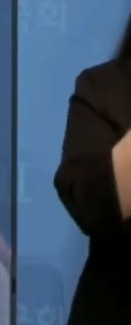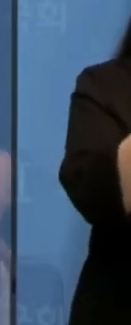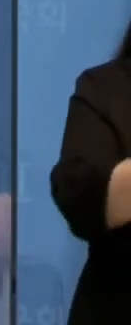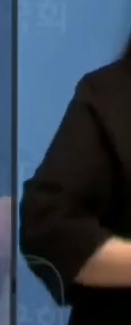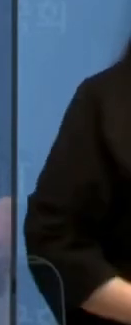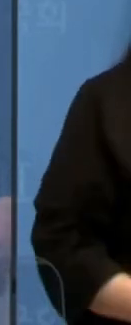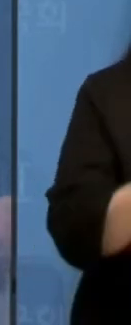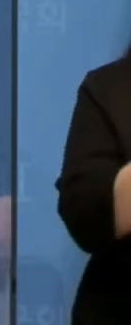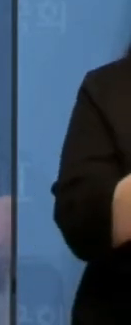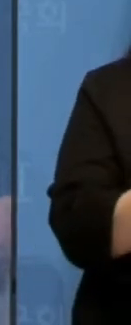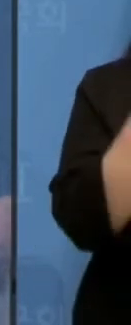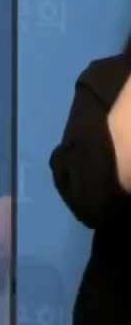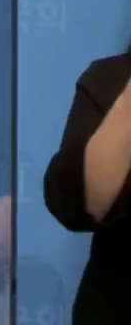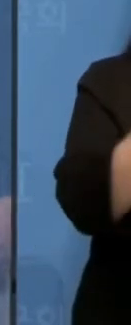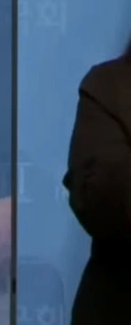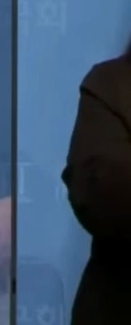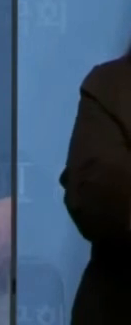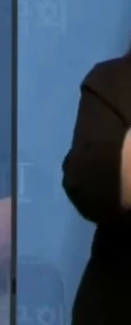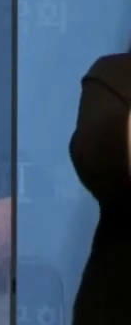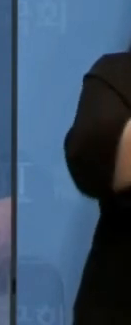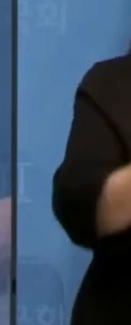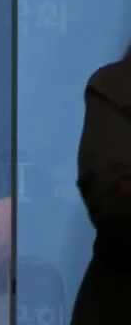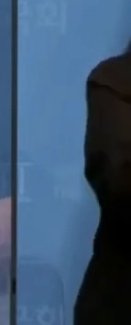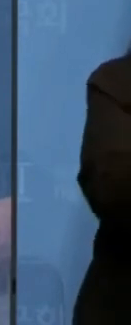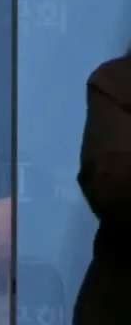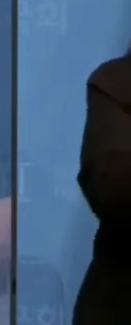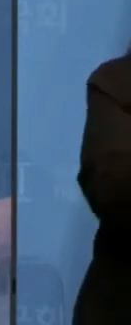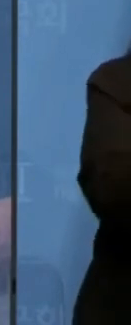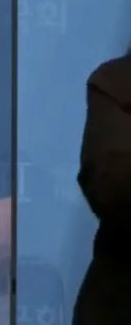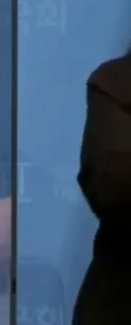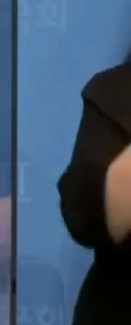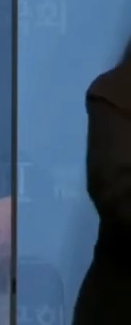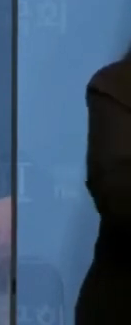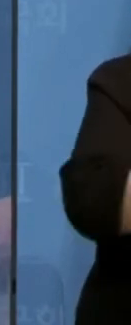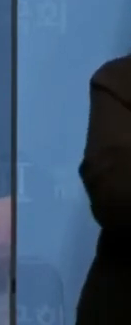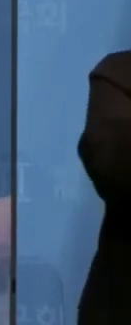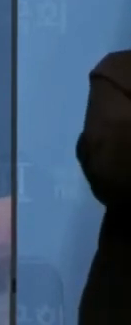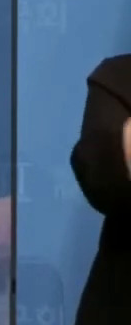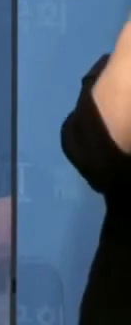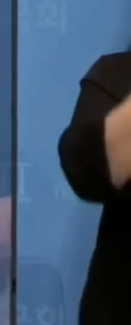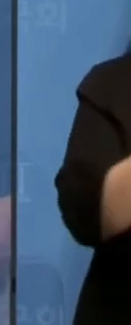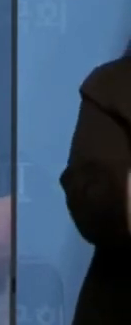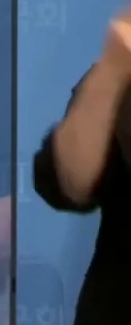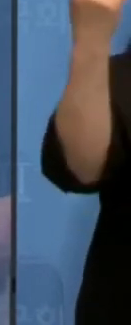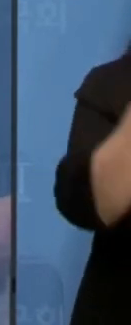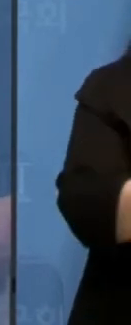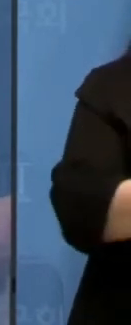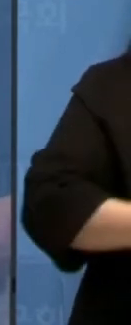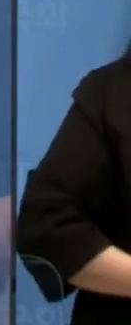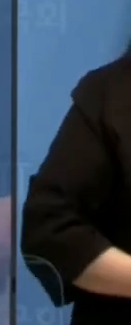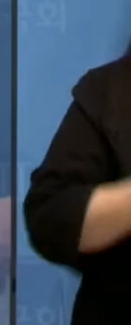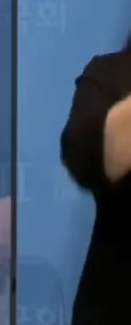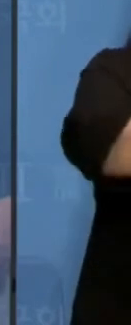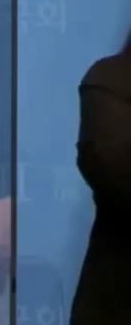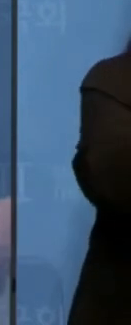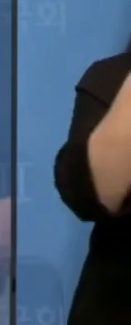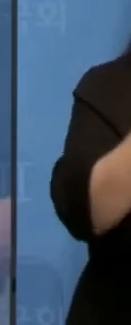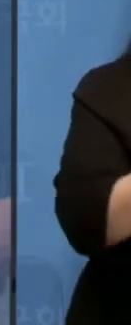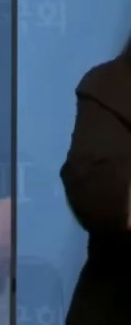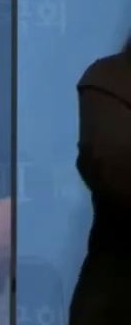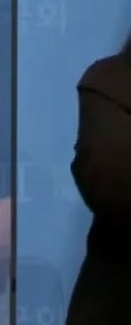오늘 가상자산 발전 및 이용자 보호에 관한 법률을 발의하기 위해서 이 자리에 섰습니다. 지난 1년